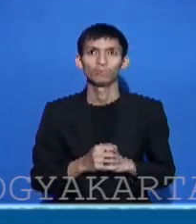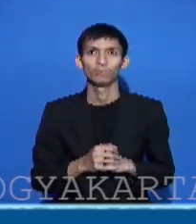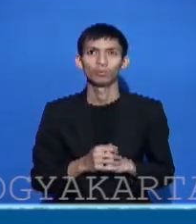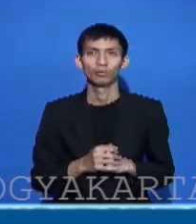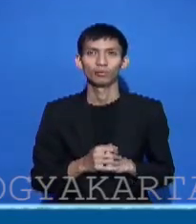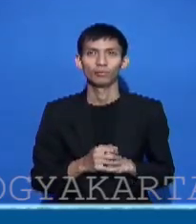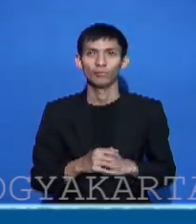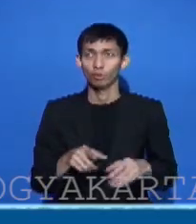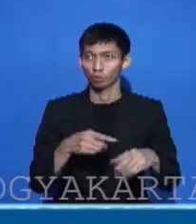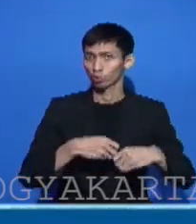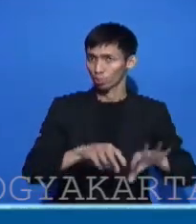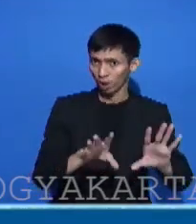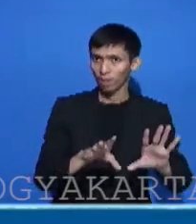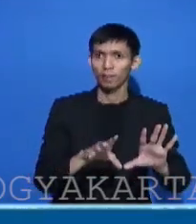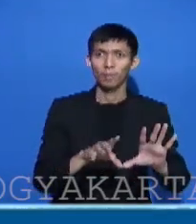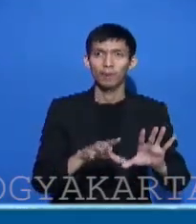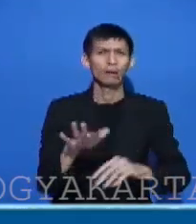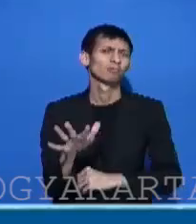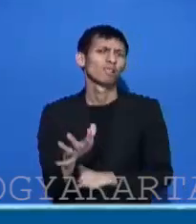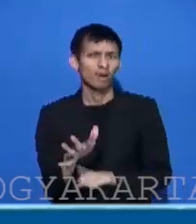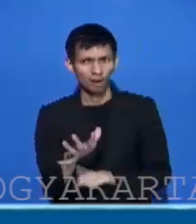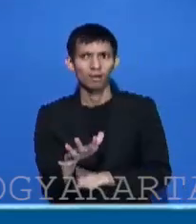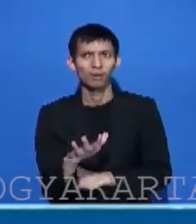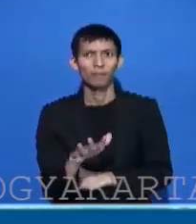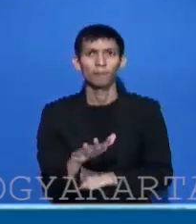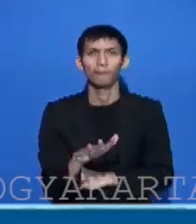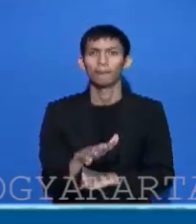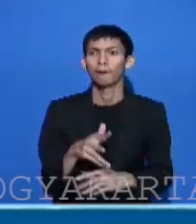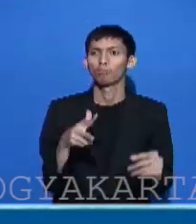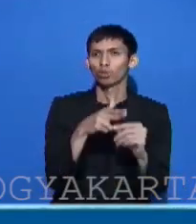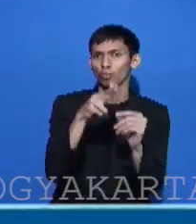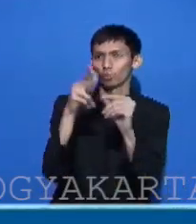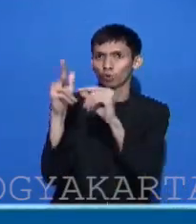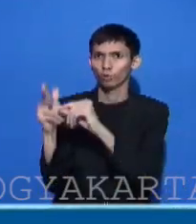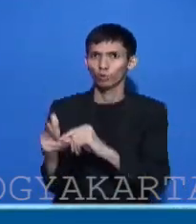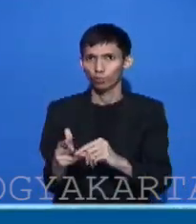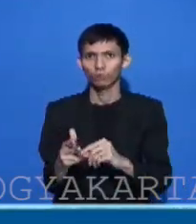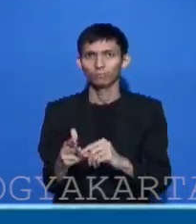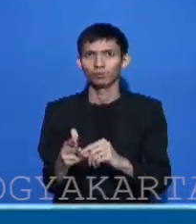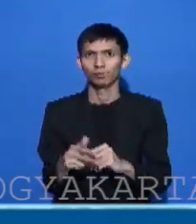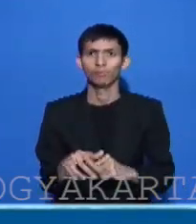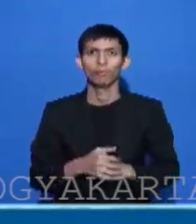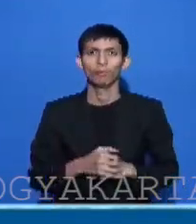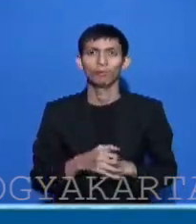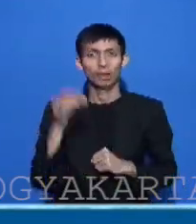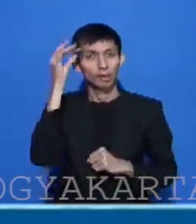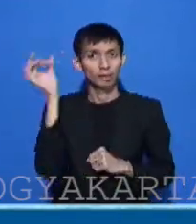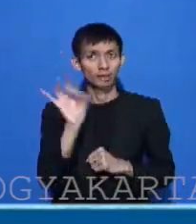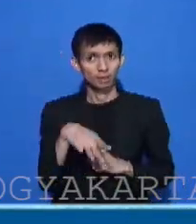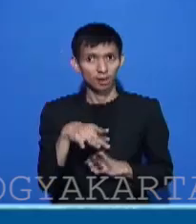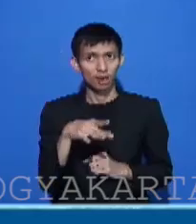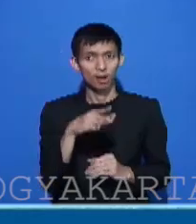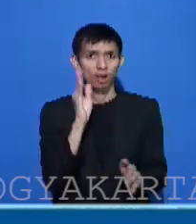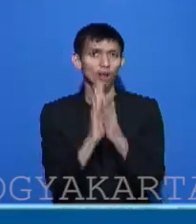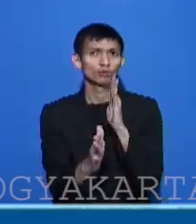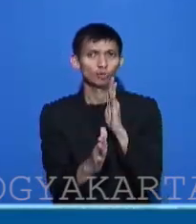kemawon kepara wonten ingkang sami dipun pejai. Ananging kanyoto ing laladan menika wiwit kathah warga ingkang lajeng nindakaken